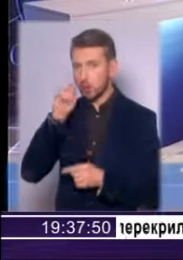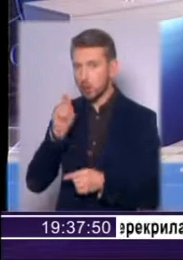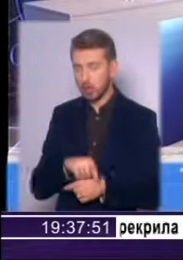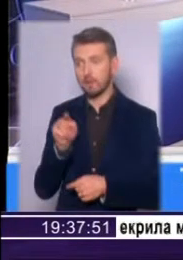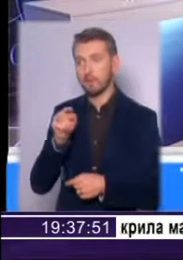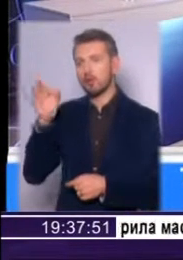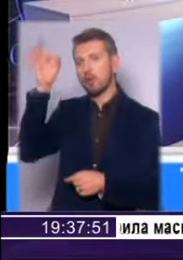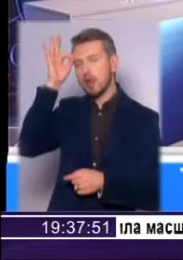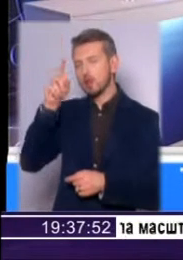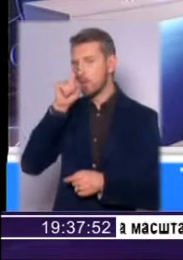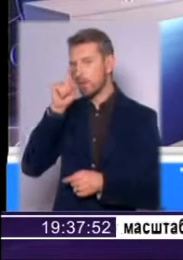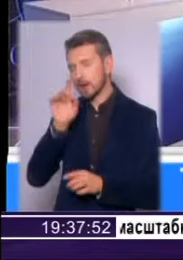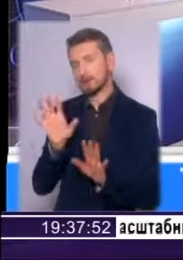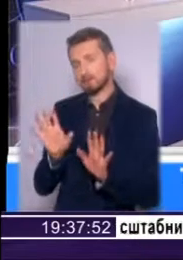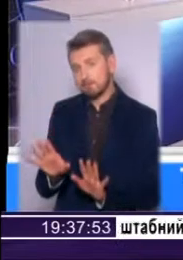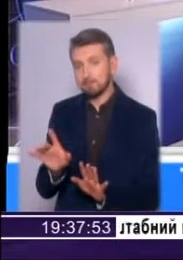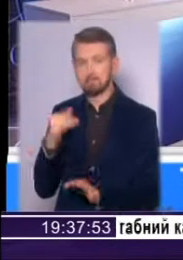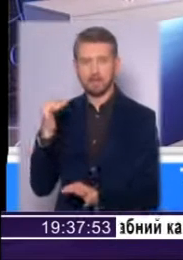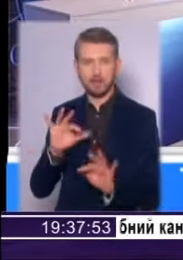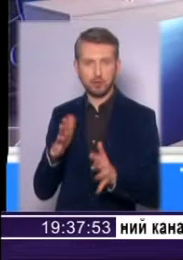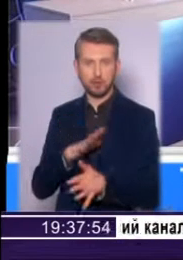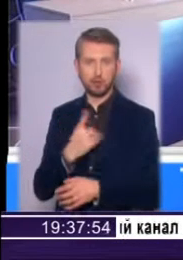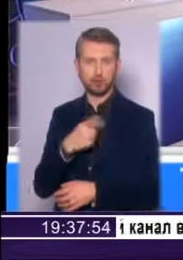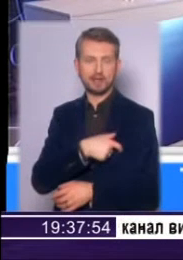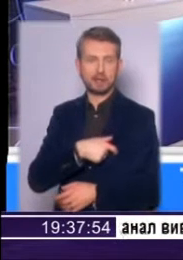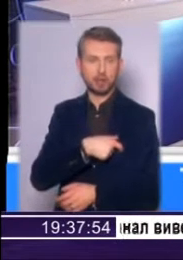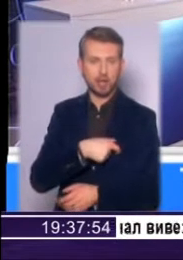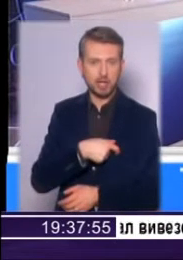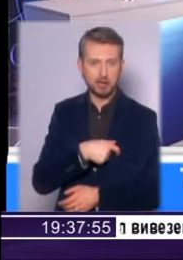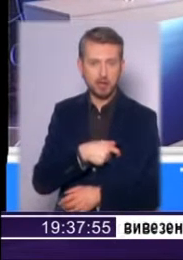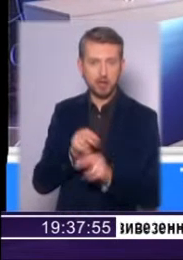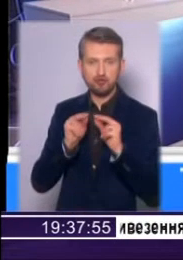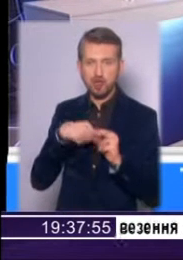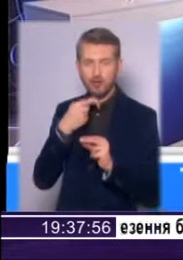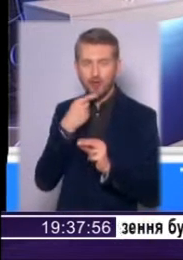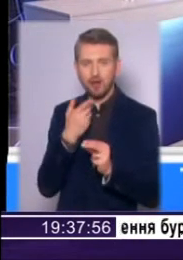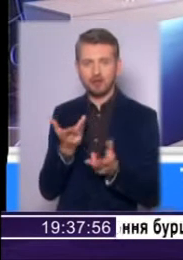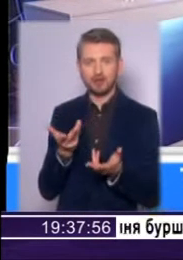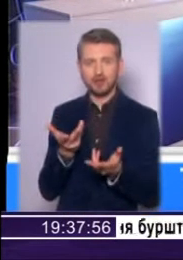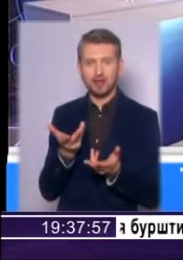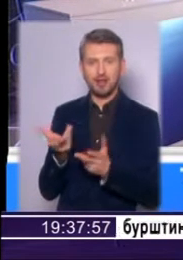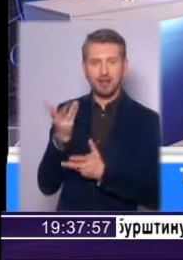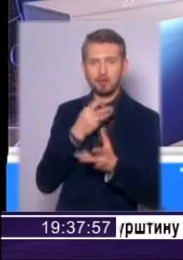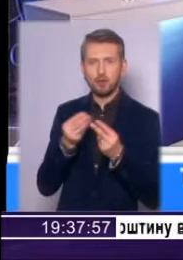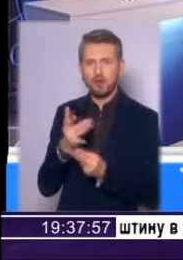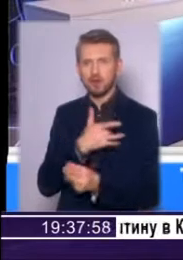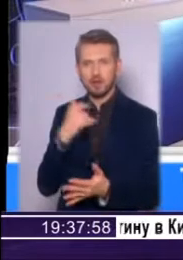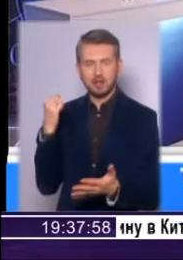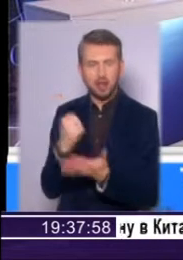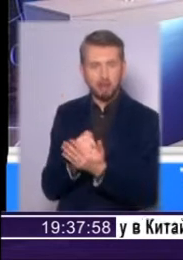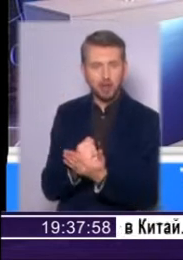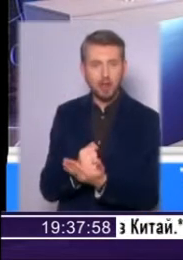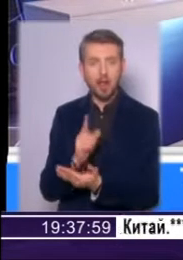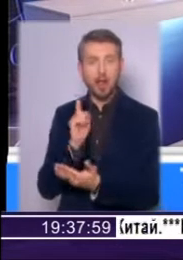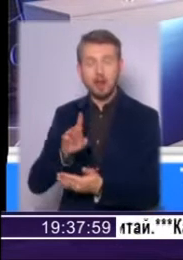згадав Бровари. Ну, там цікава історія була, один з депутатів, чесно кажучи, імітував серцевий напад, але, незважаючи